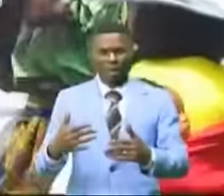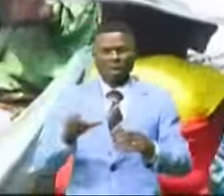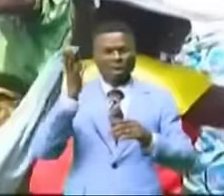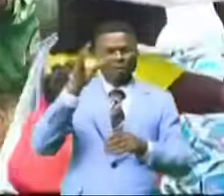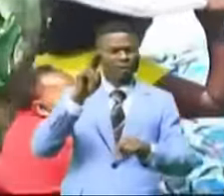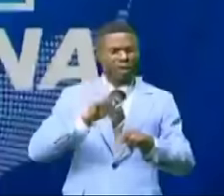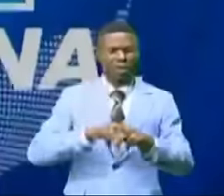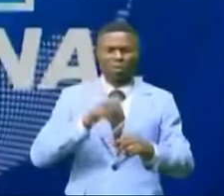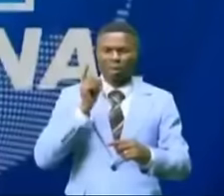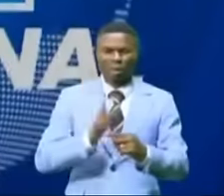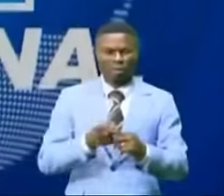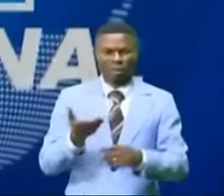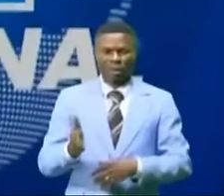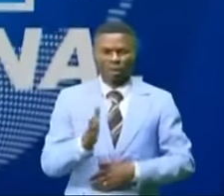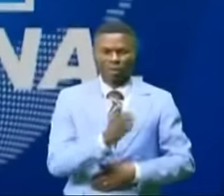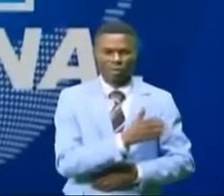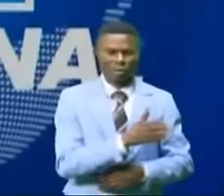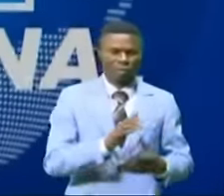villages respectifs.